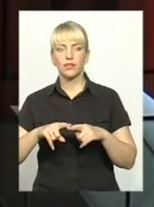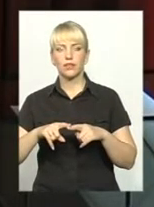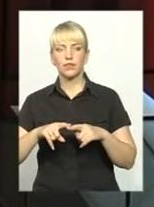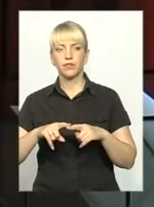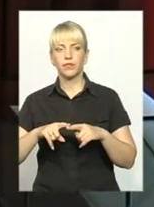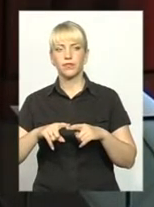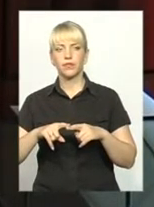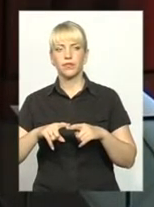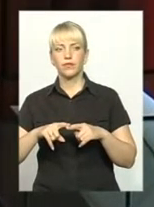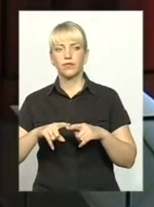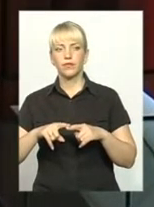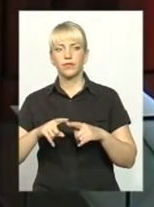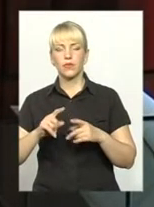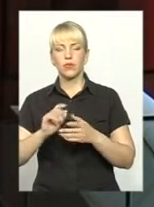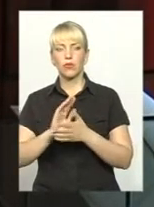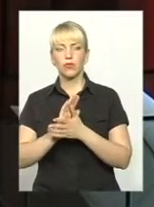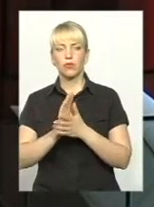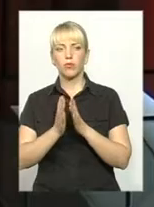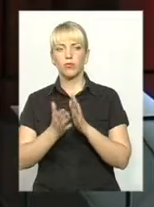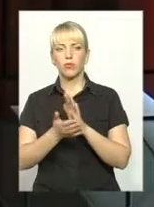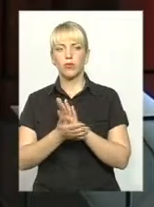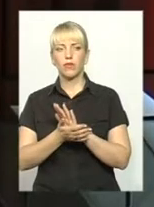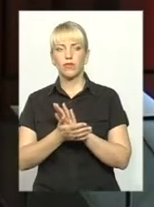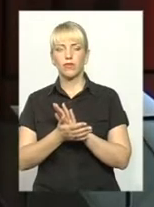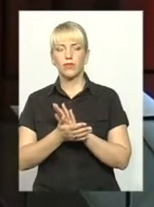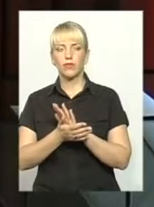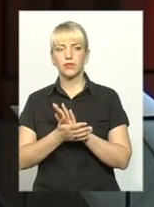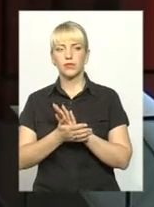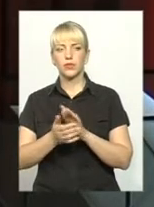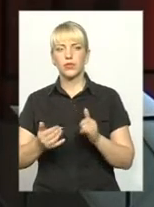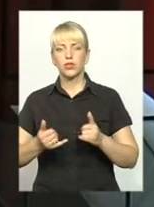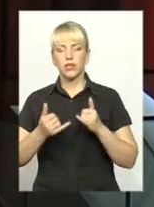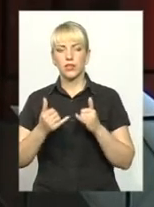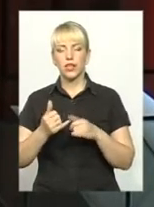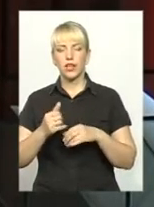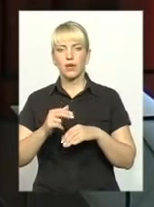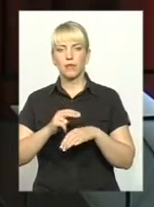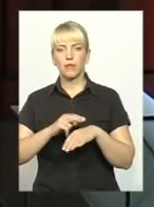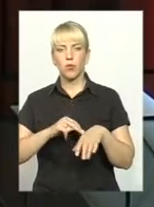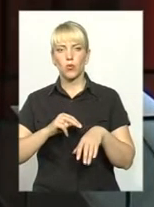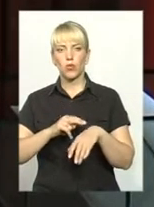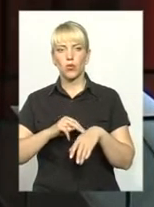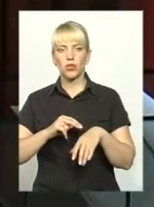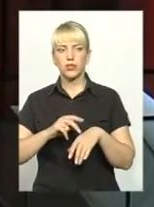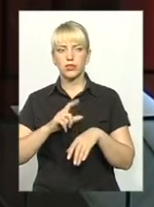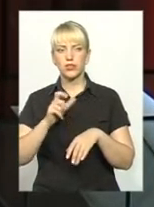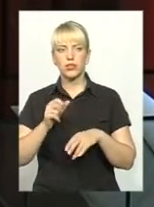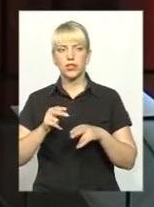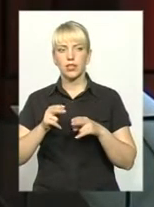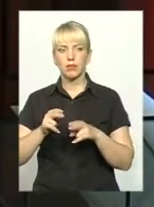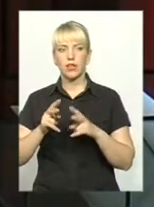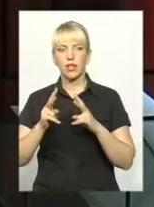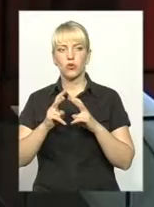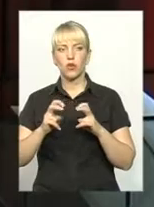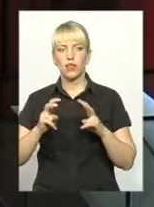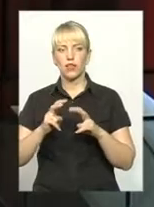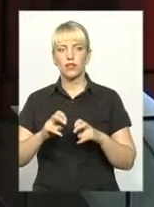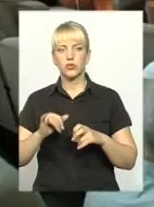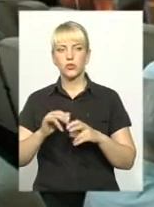торгівлею людьми, обумовили необхідність проведення для співробітників Національної поліції курсу з кримінального аналізу та